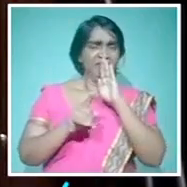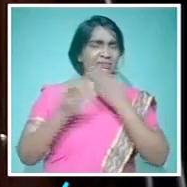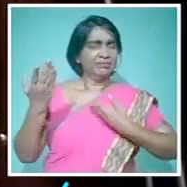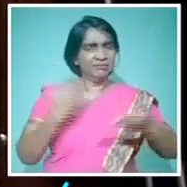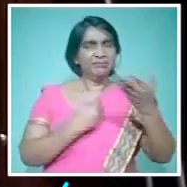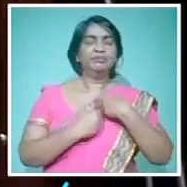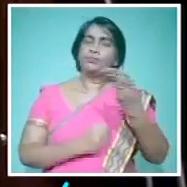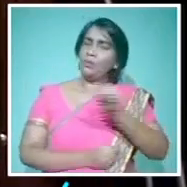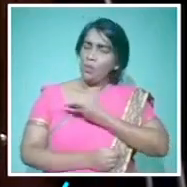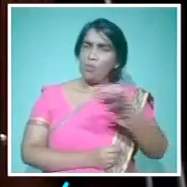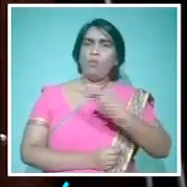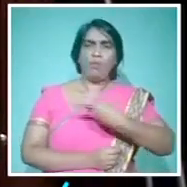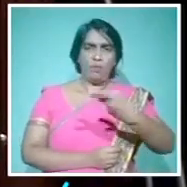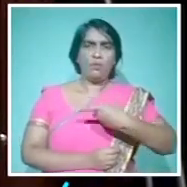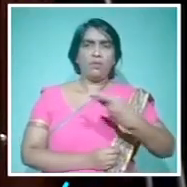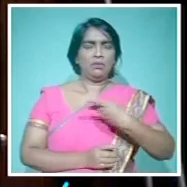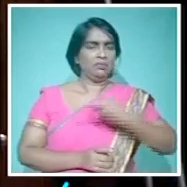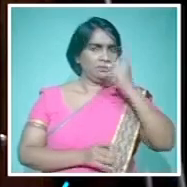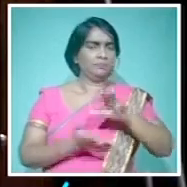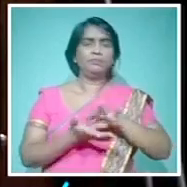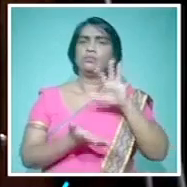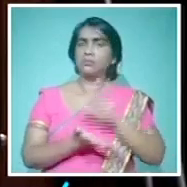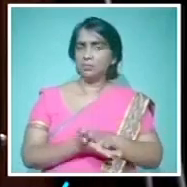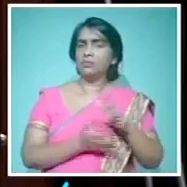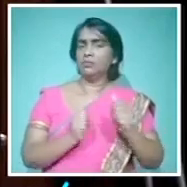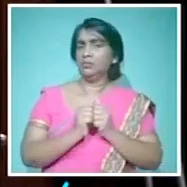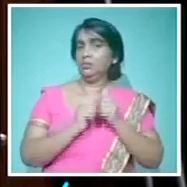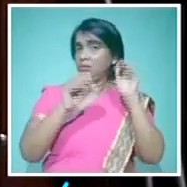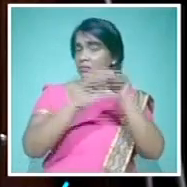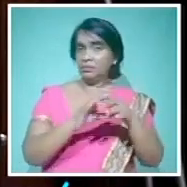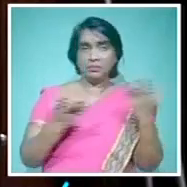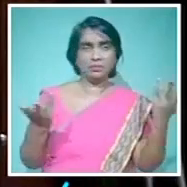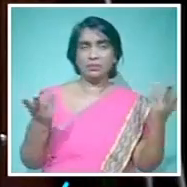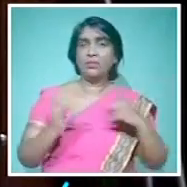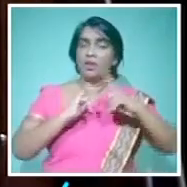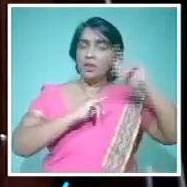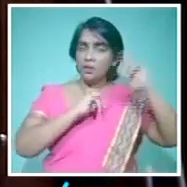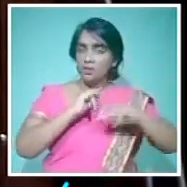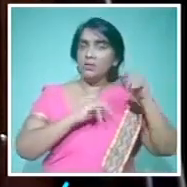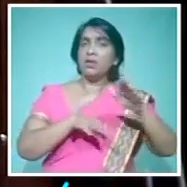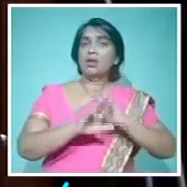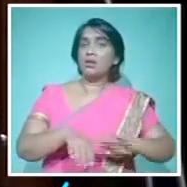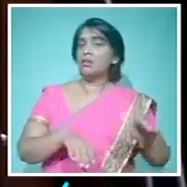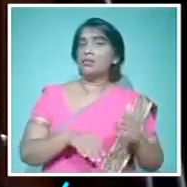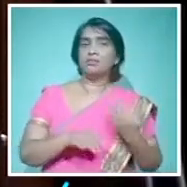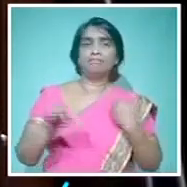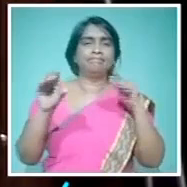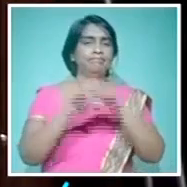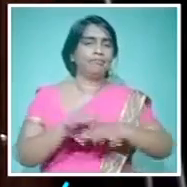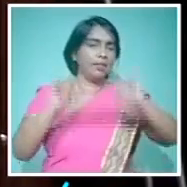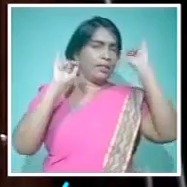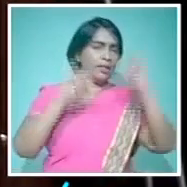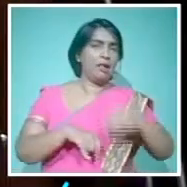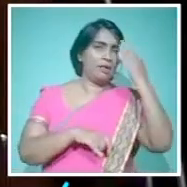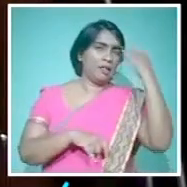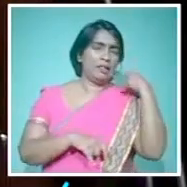කවුරුත් දෙපැත්තේම අය යම් කිසි එකඟතාවයකට ඇවිල්ලා මේකට මැදිහත් උනේ නැත්නම් විශ්වවිද්‍යාලයේ ශිෂ්‍යෝ කවුරුවත් නොයන තැනට